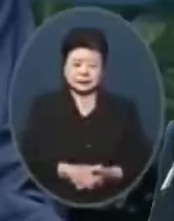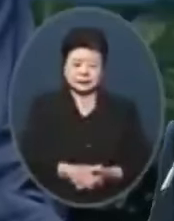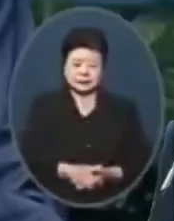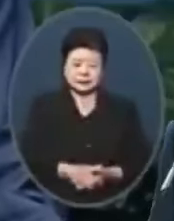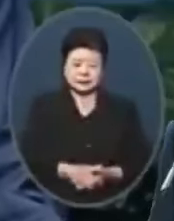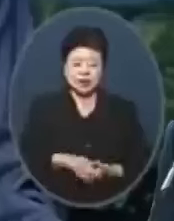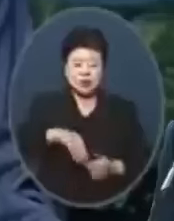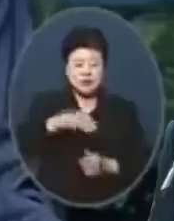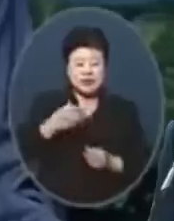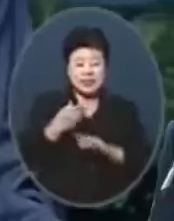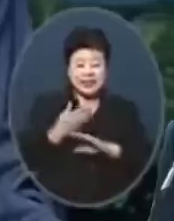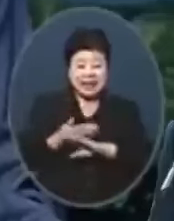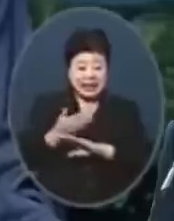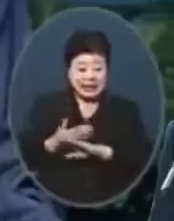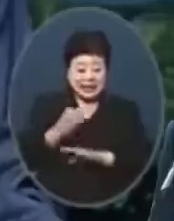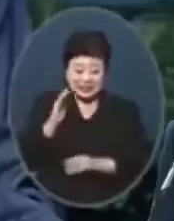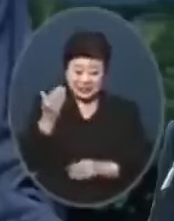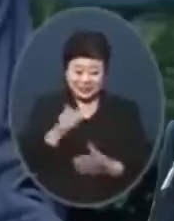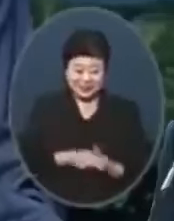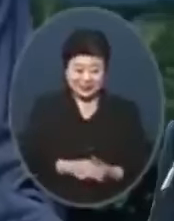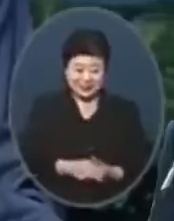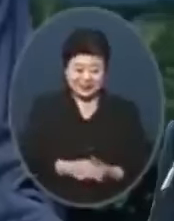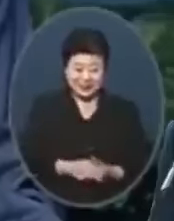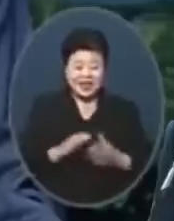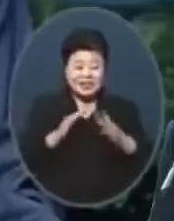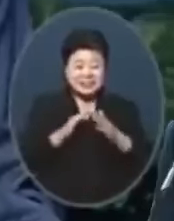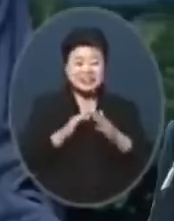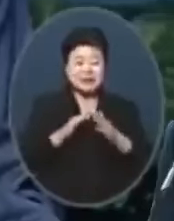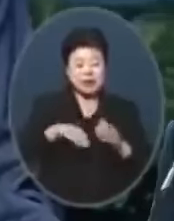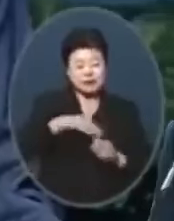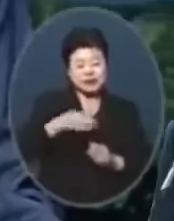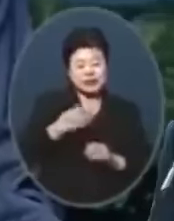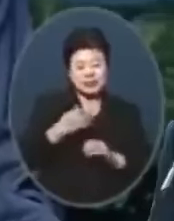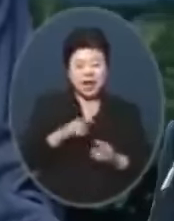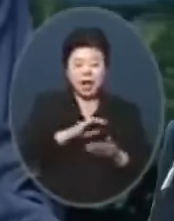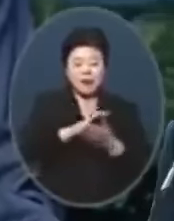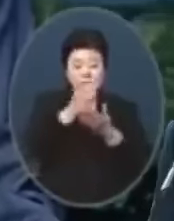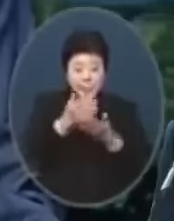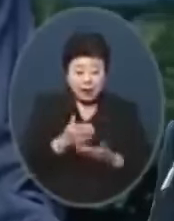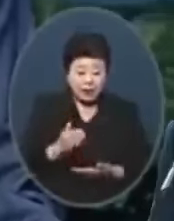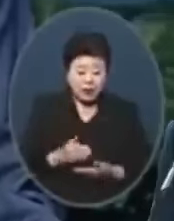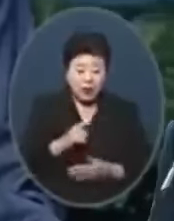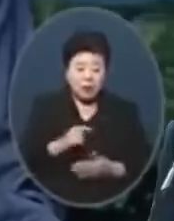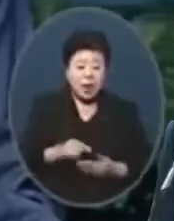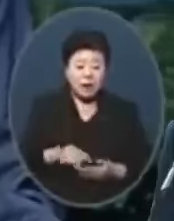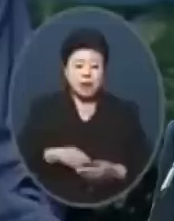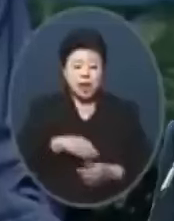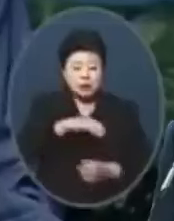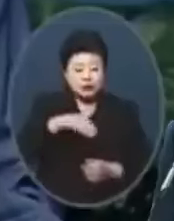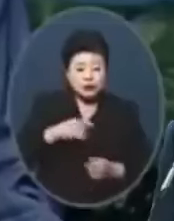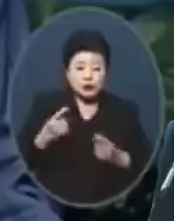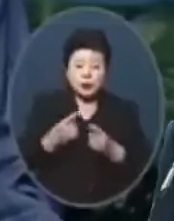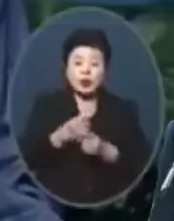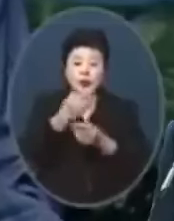그러면 분위기가 달라지는 것입니다. 집안의 분위기도 달라지고 내 마음의 분위기도 달라지고